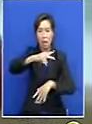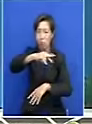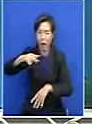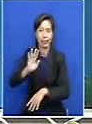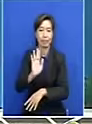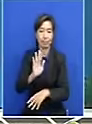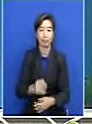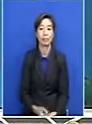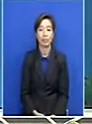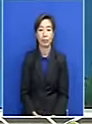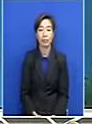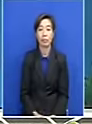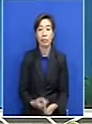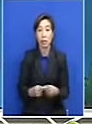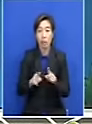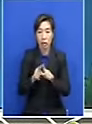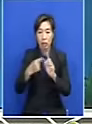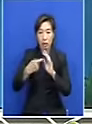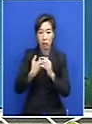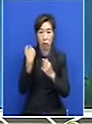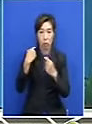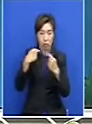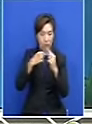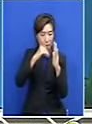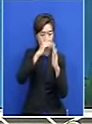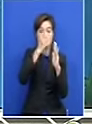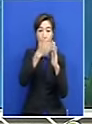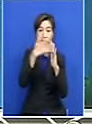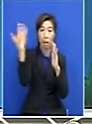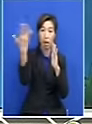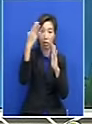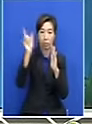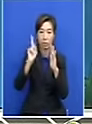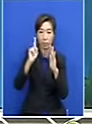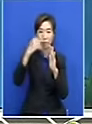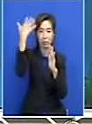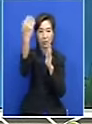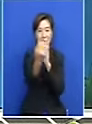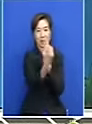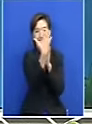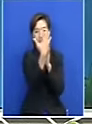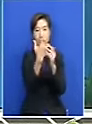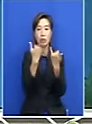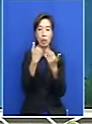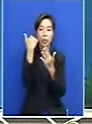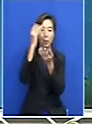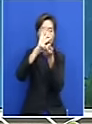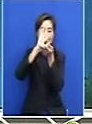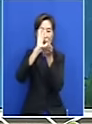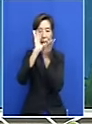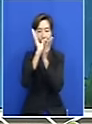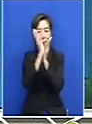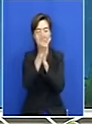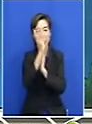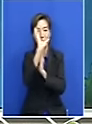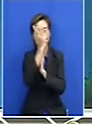ครับขณะที่ปัจจัยที่จะทำให้เกิดฝนบริเวณของทางด้านภาคเหนือกับภาคอีสานนั่นก็คือพายุนิดานะครับแม้ว่าจะอ่อนตัวลงเป็นหย่อมความก